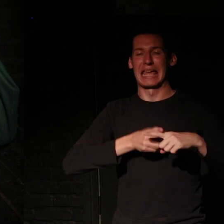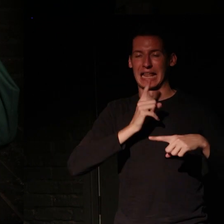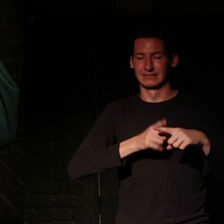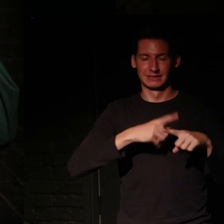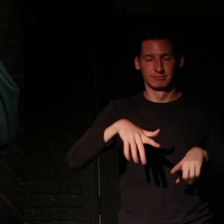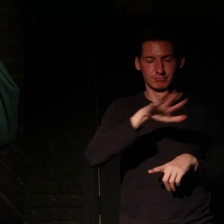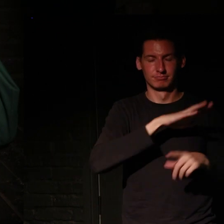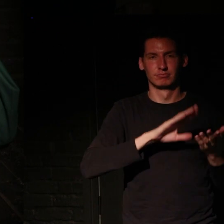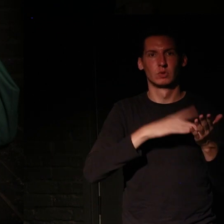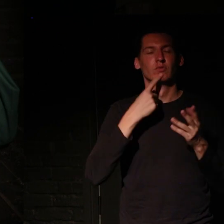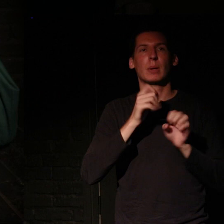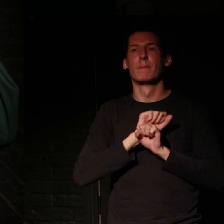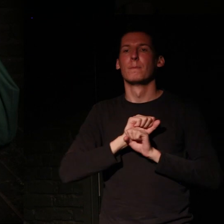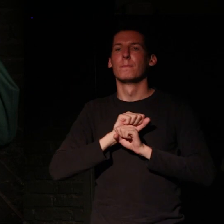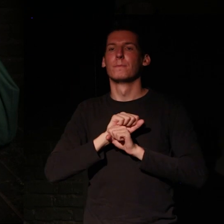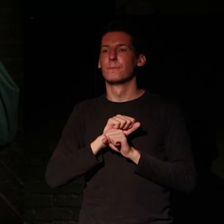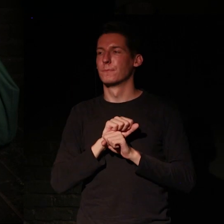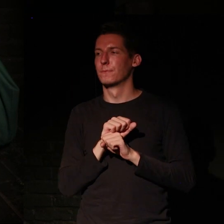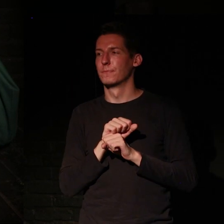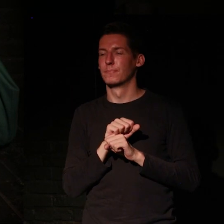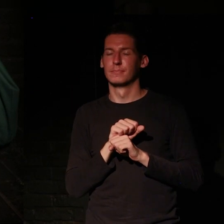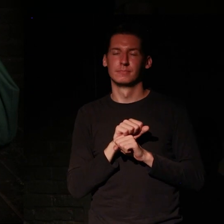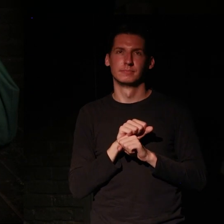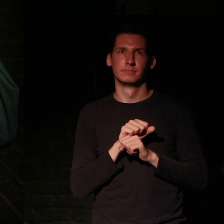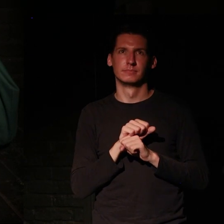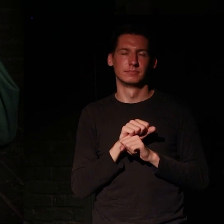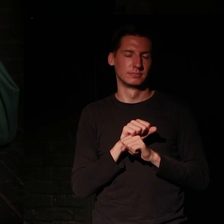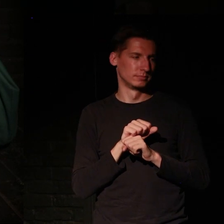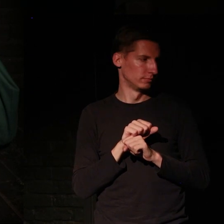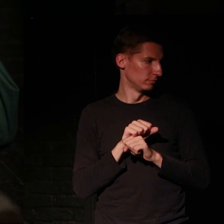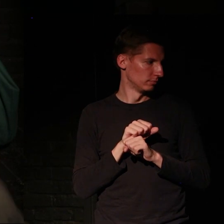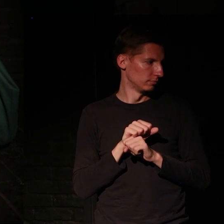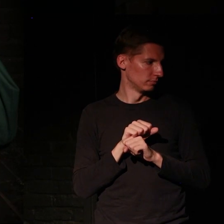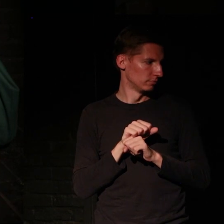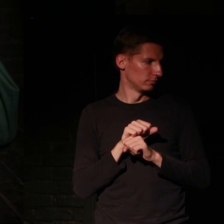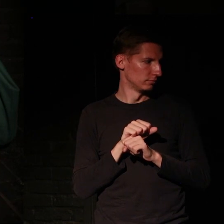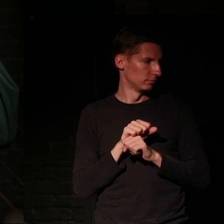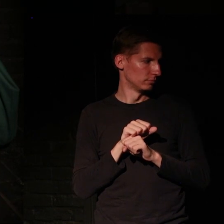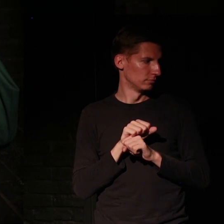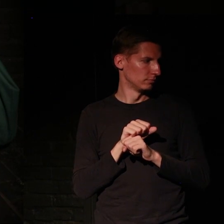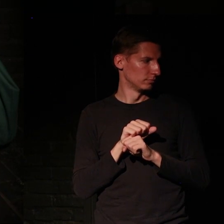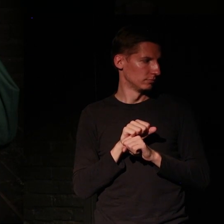Tak, że powszechnie znany jest na przykład